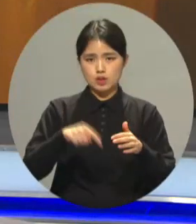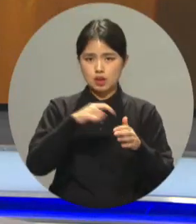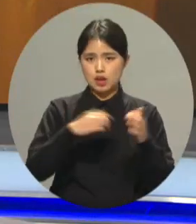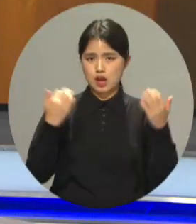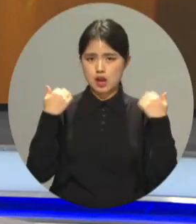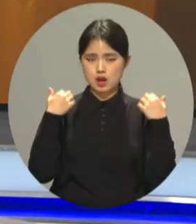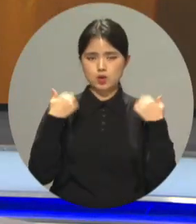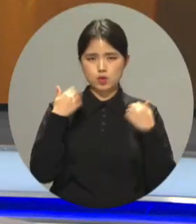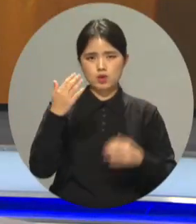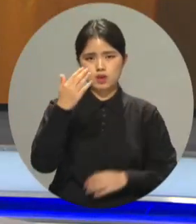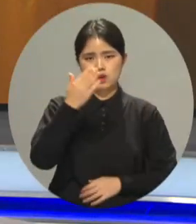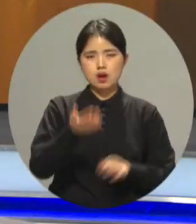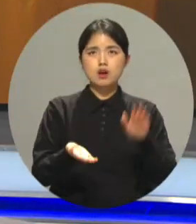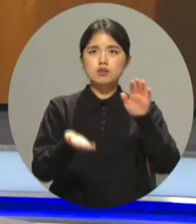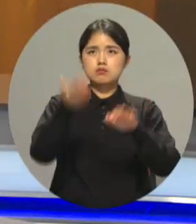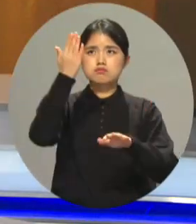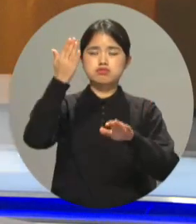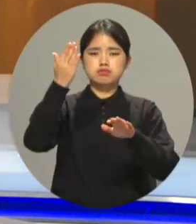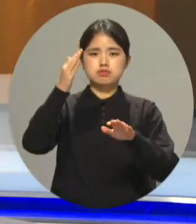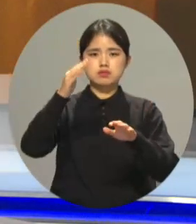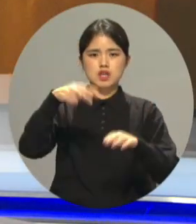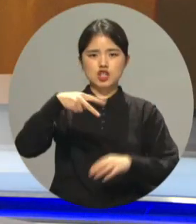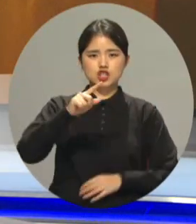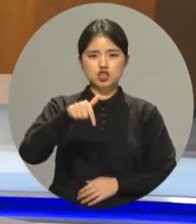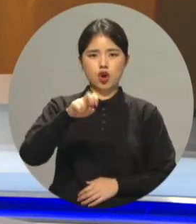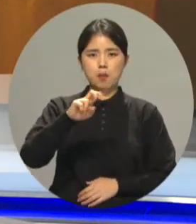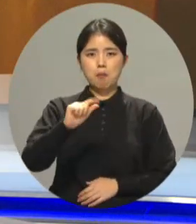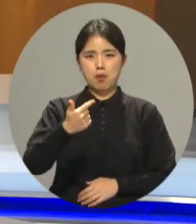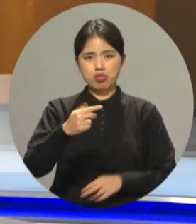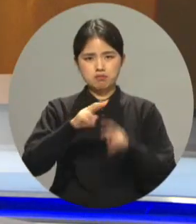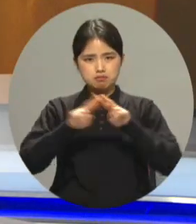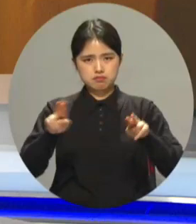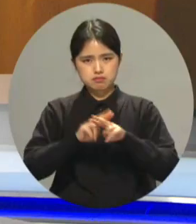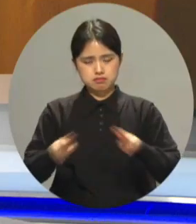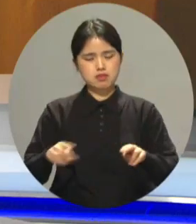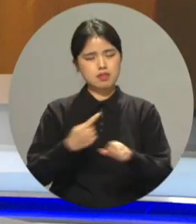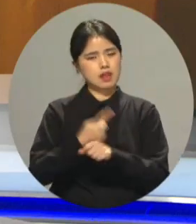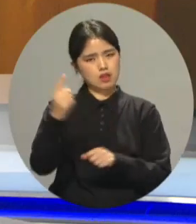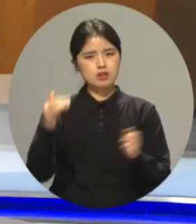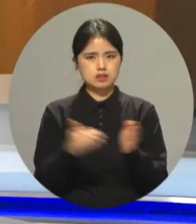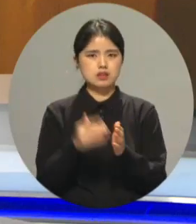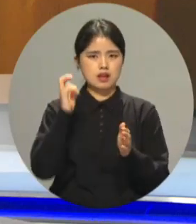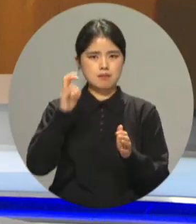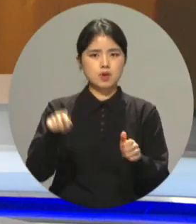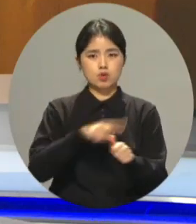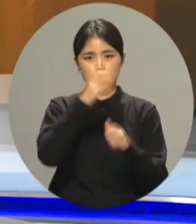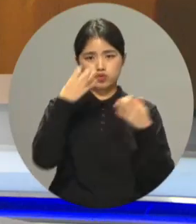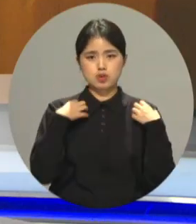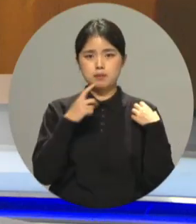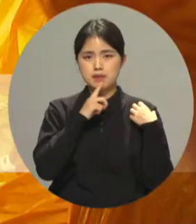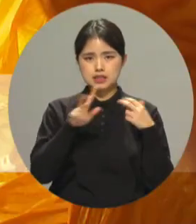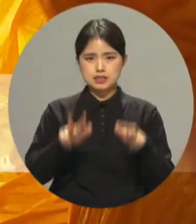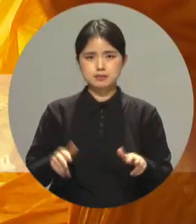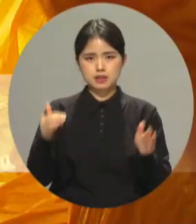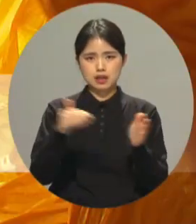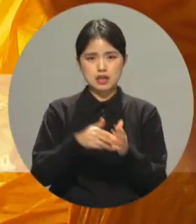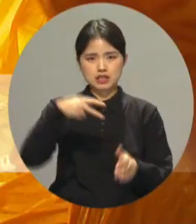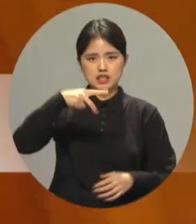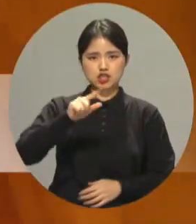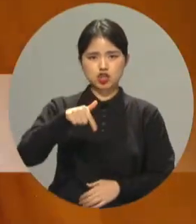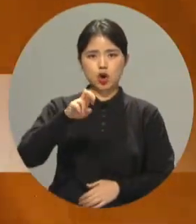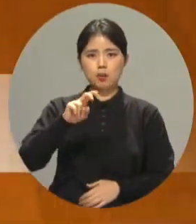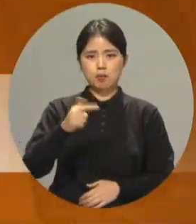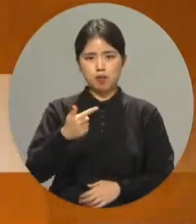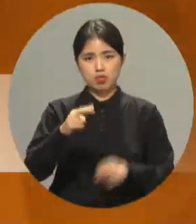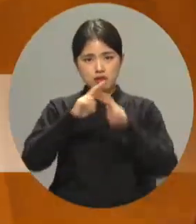돈에 학교에 청년천장 제거 작업이 늦어도 내년에는 마무리될 전망입니다 전라북도 교육청에 따르면 현재까지 성면 해체